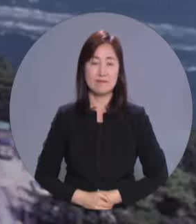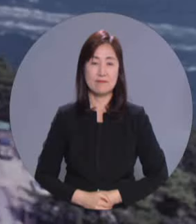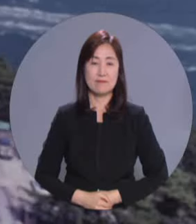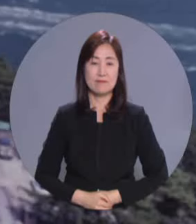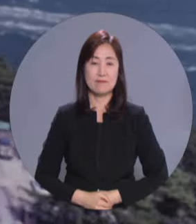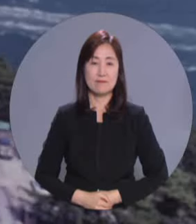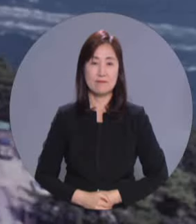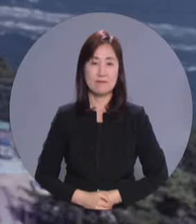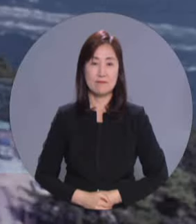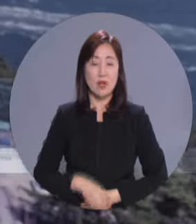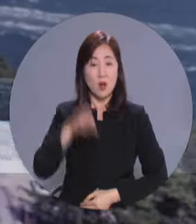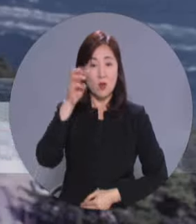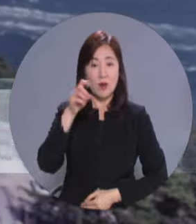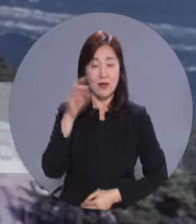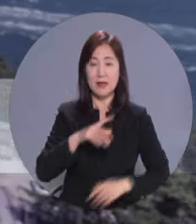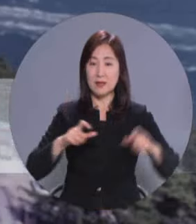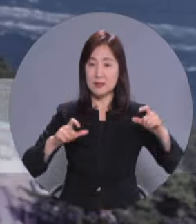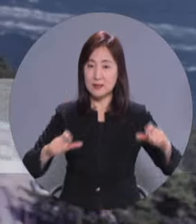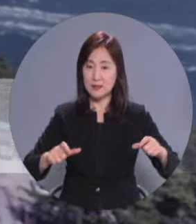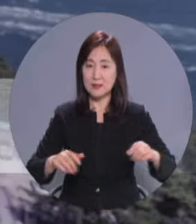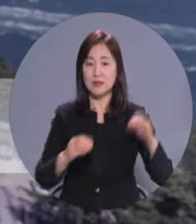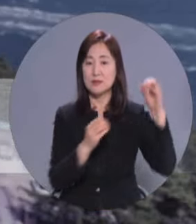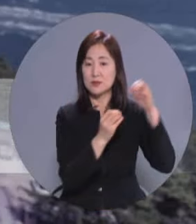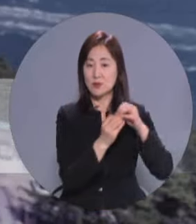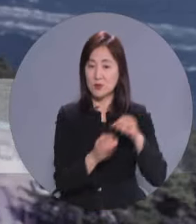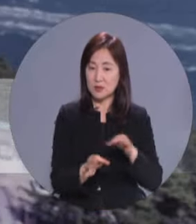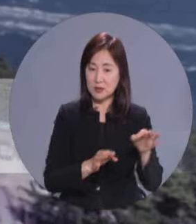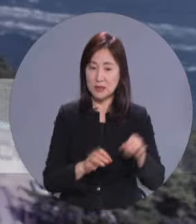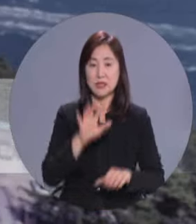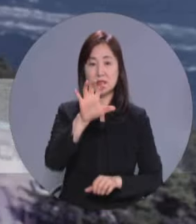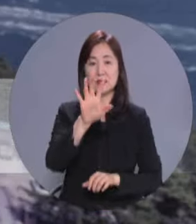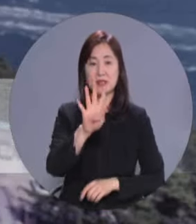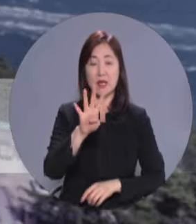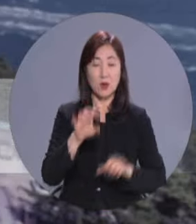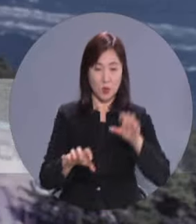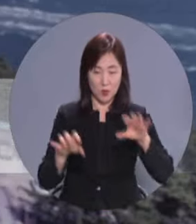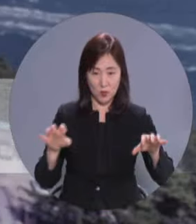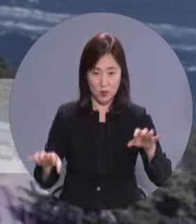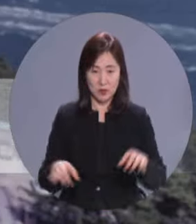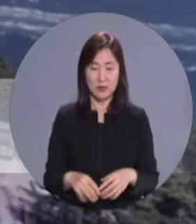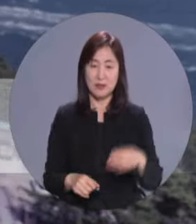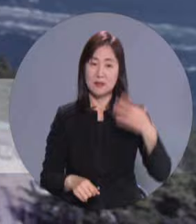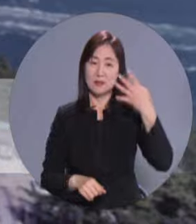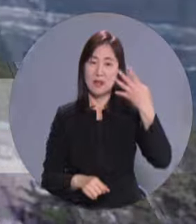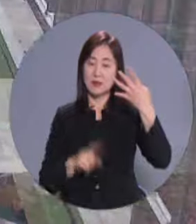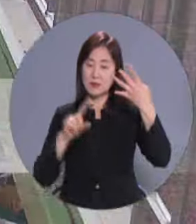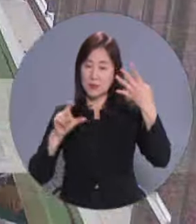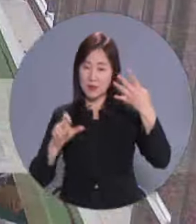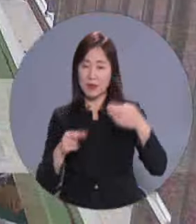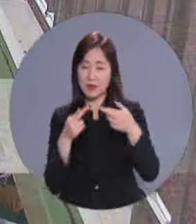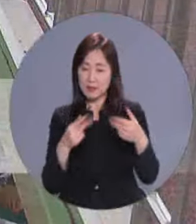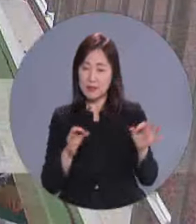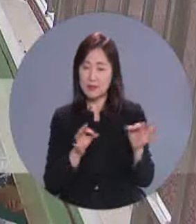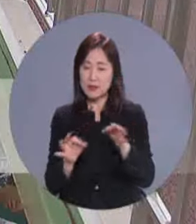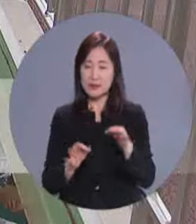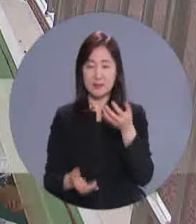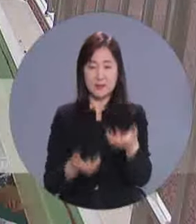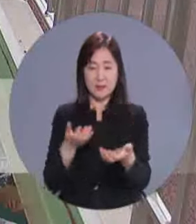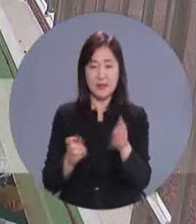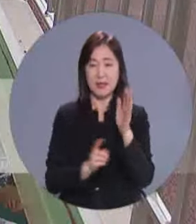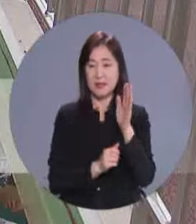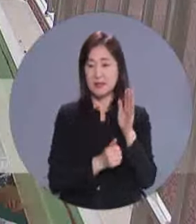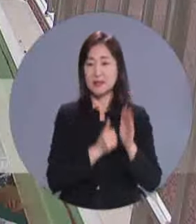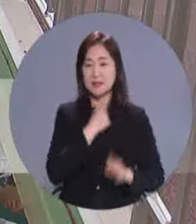있습니다 광양시가 관내 전통시장 내 곳을 대상으로 오는 15일까지 빈점포 입점 희망자를